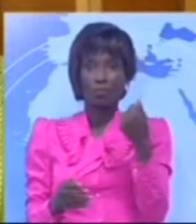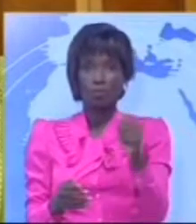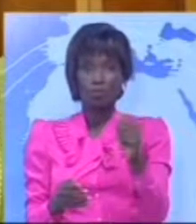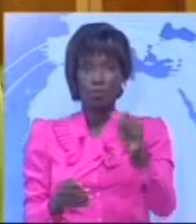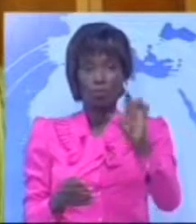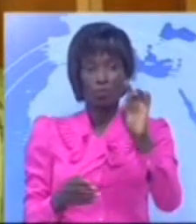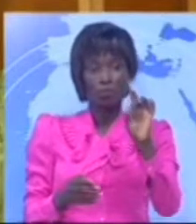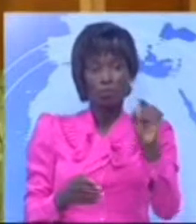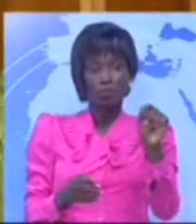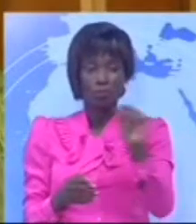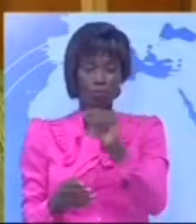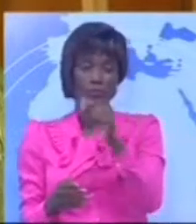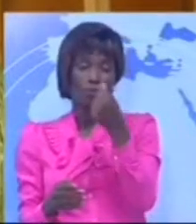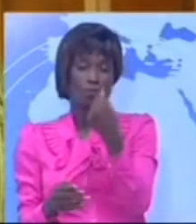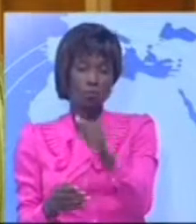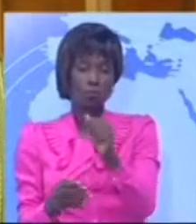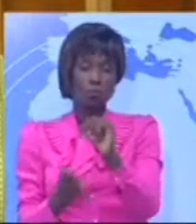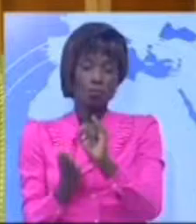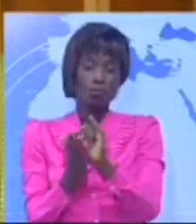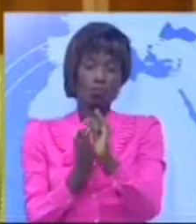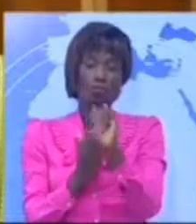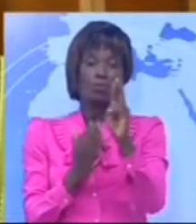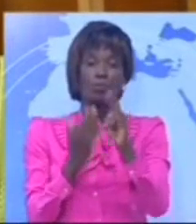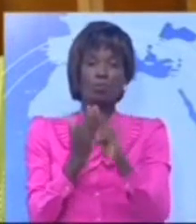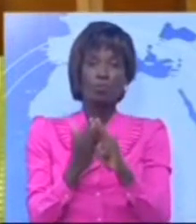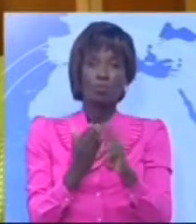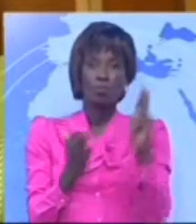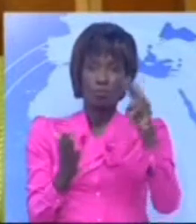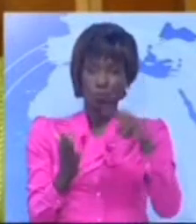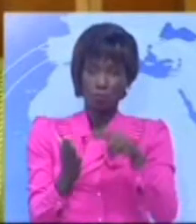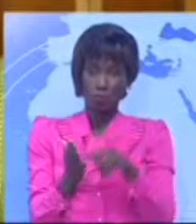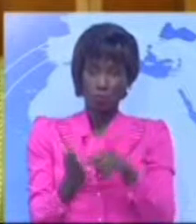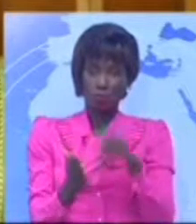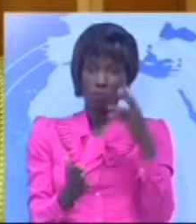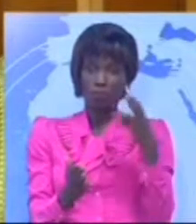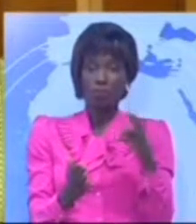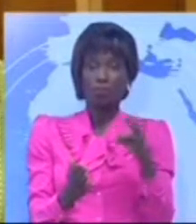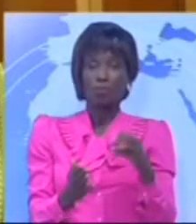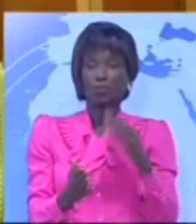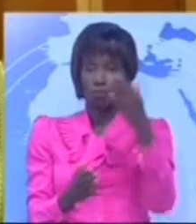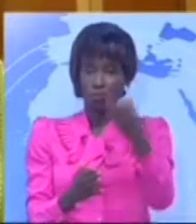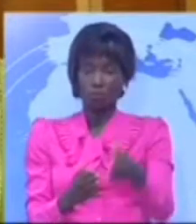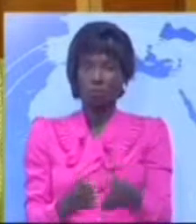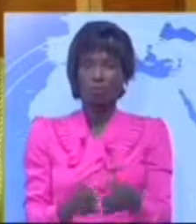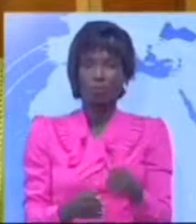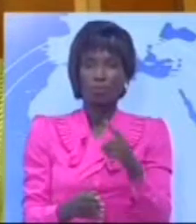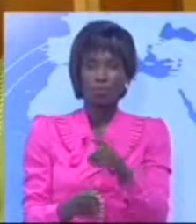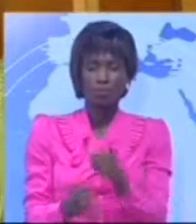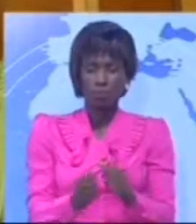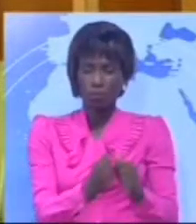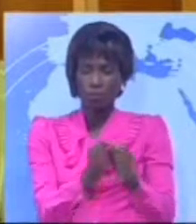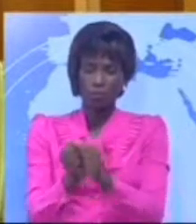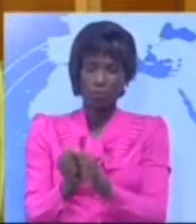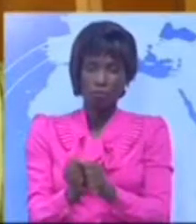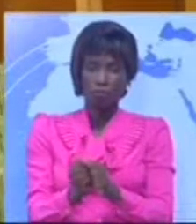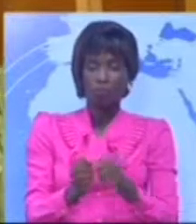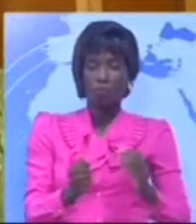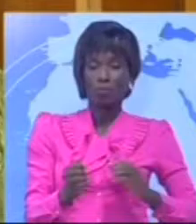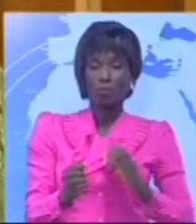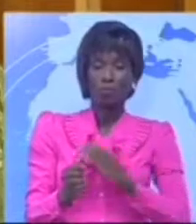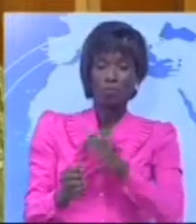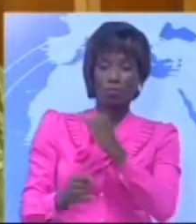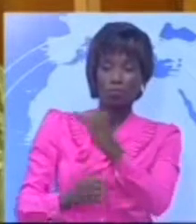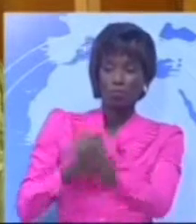prochains, rencontre au cours de laquelle la communauté internationale va examiner les